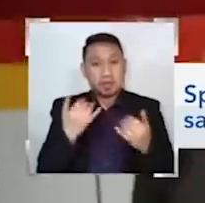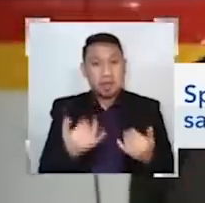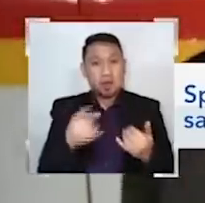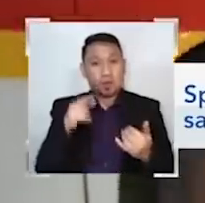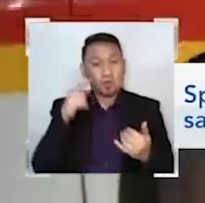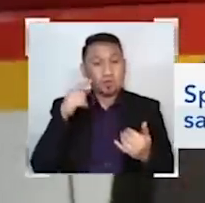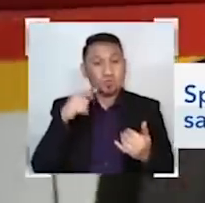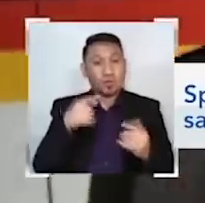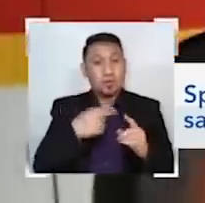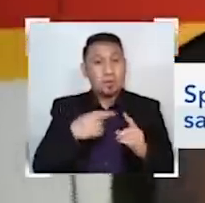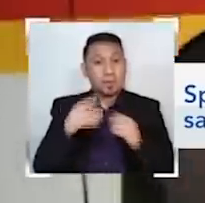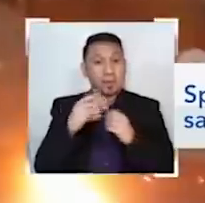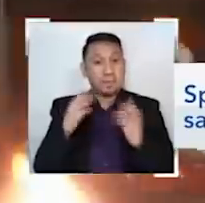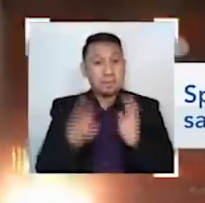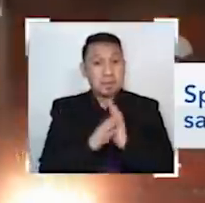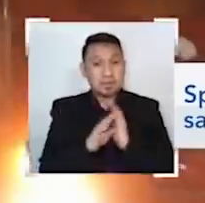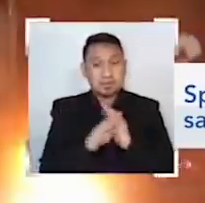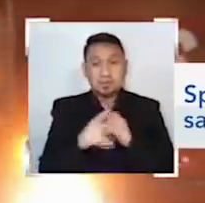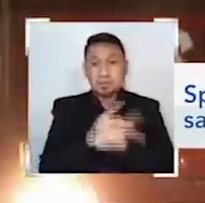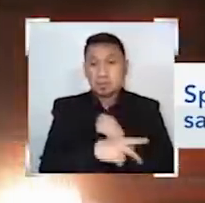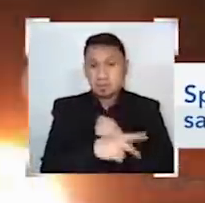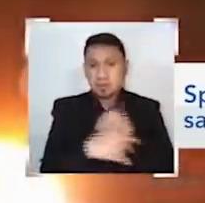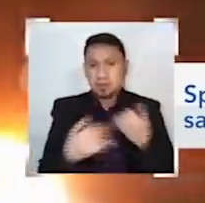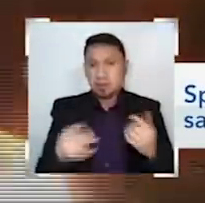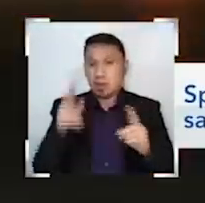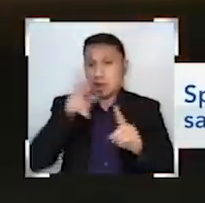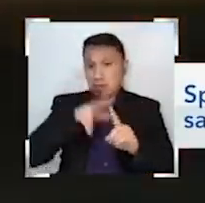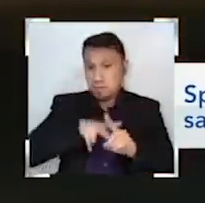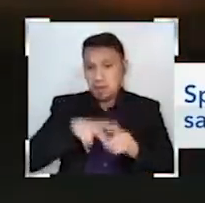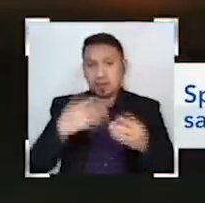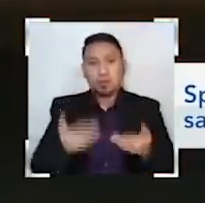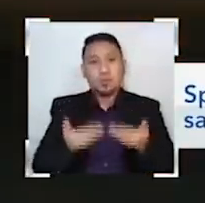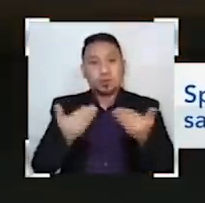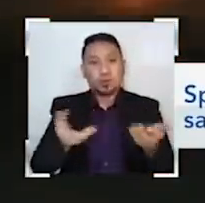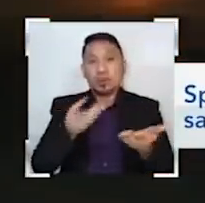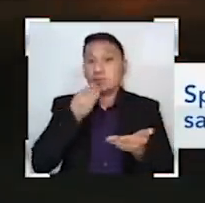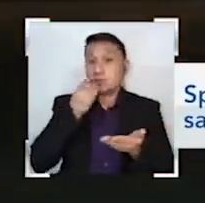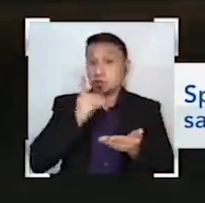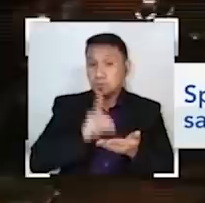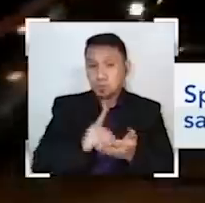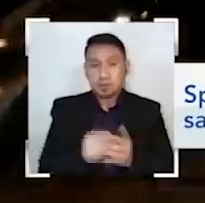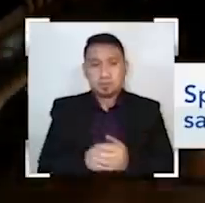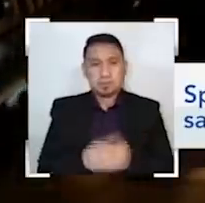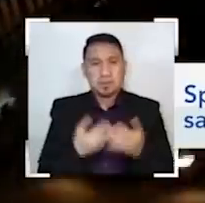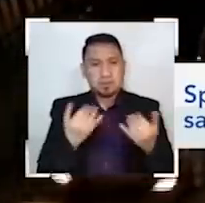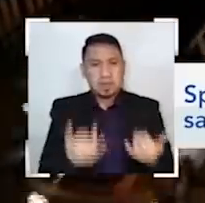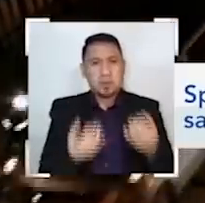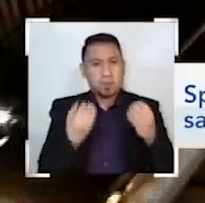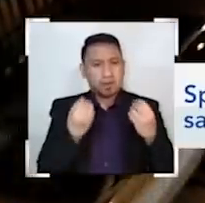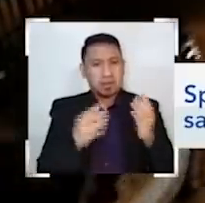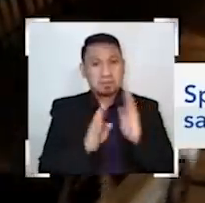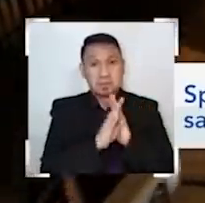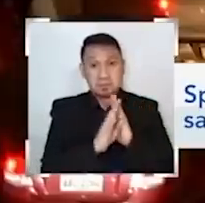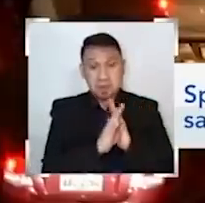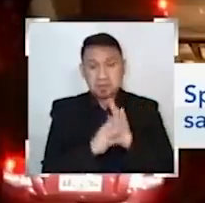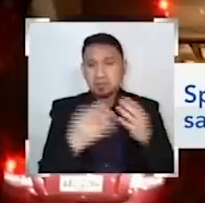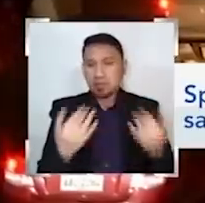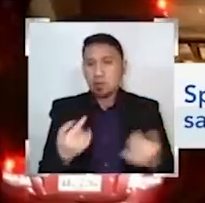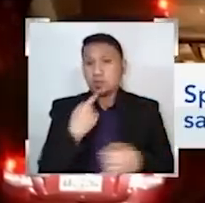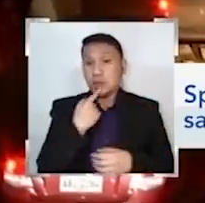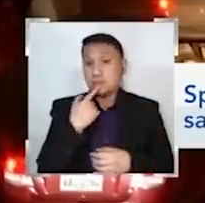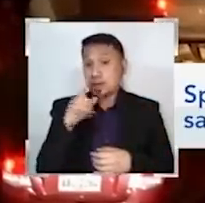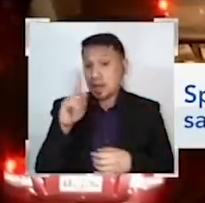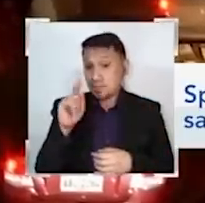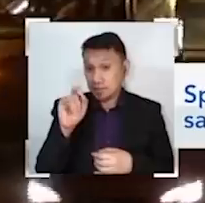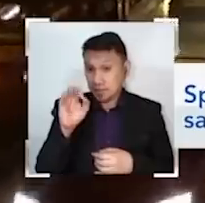Hinihikayat nila ang mga bus operator na mag-apply at maghain ng mga dokumento. Bukod sa dami ng mga papasadang bus, pinatitiyak din ng LTFRB na ligtas